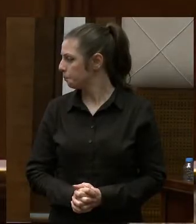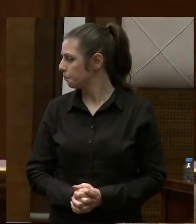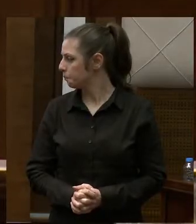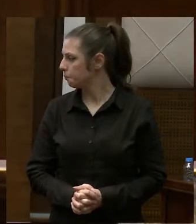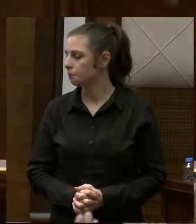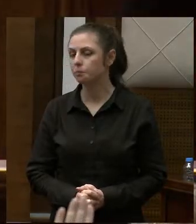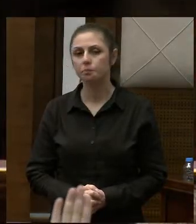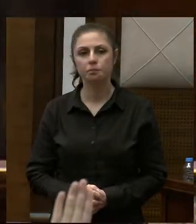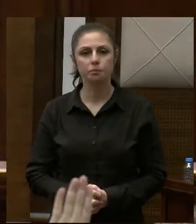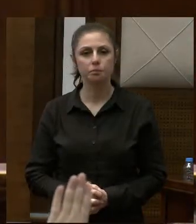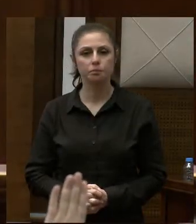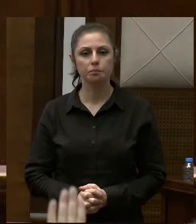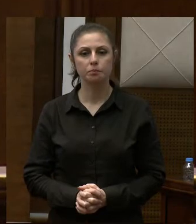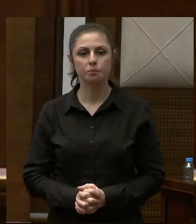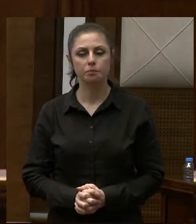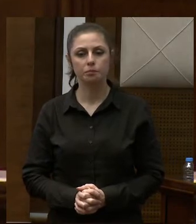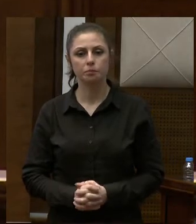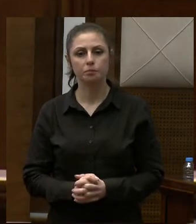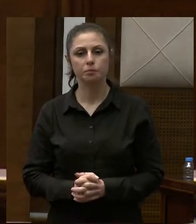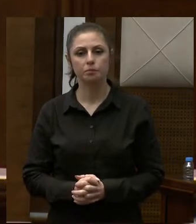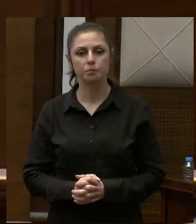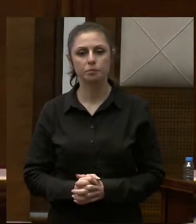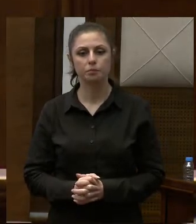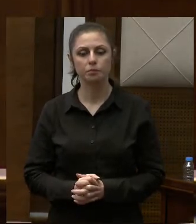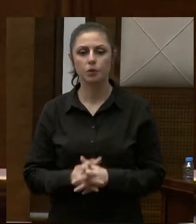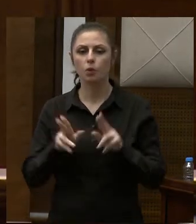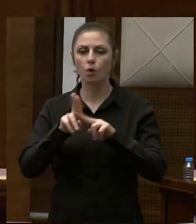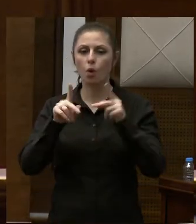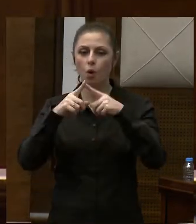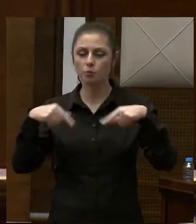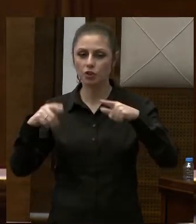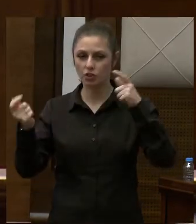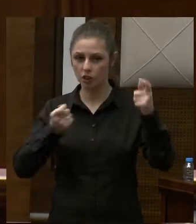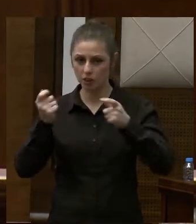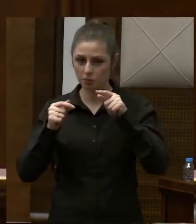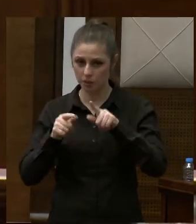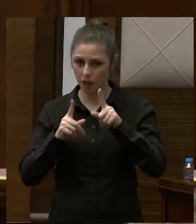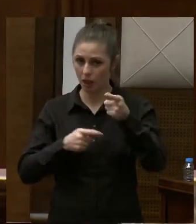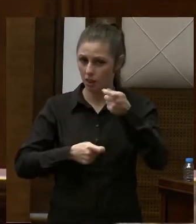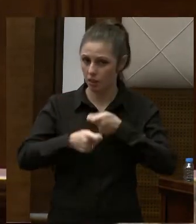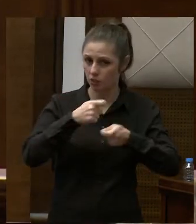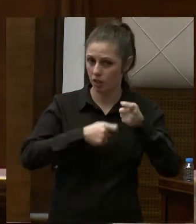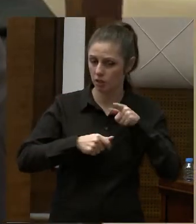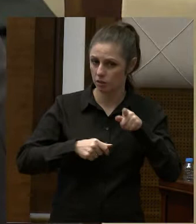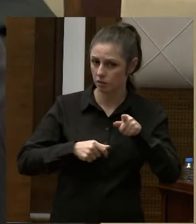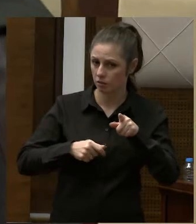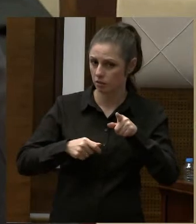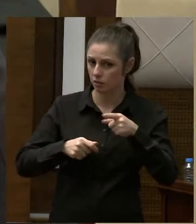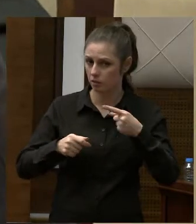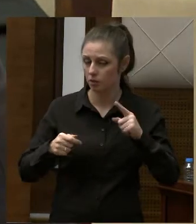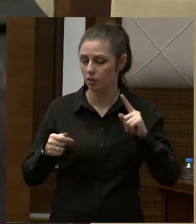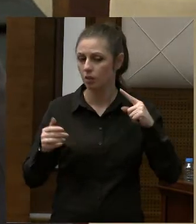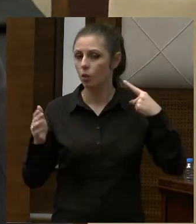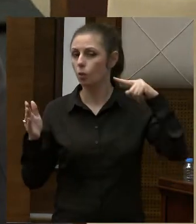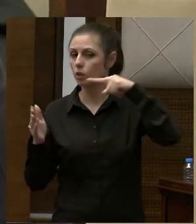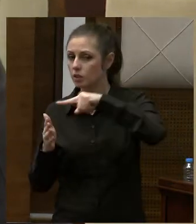Sayın Başkanım, bu maddeyle ilgili komisyonumuz çalışma yapar ki burada ticaret diyor, esnaflarla ilgili bir konu gündemde. Yine ulaşımla ilgili de az